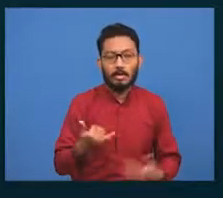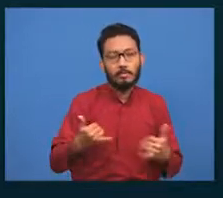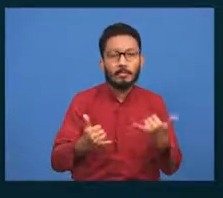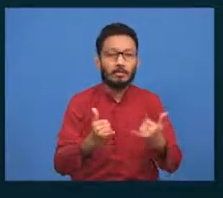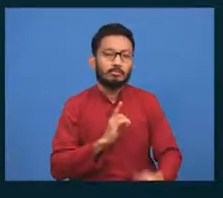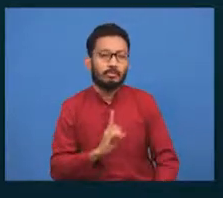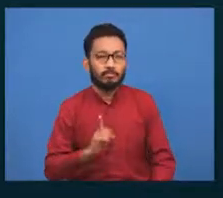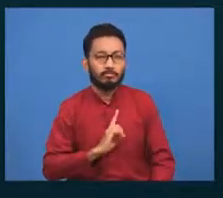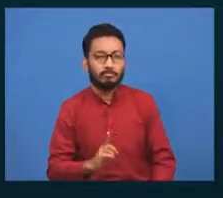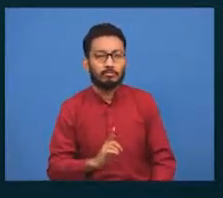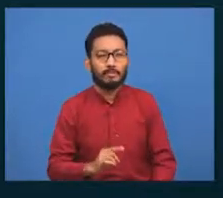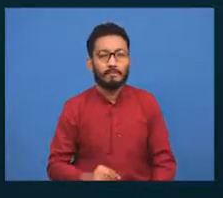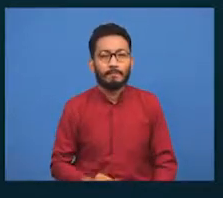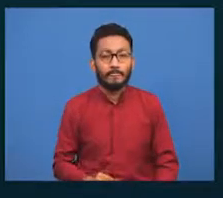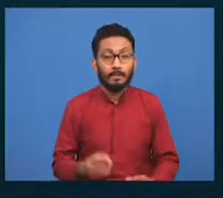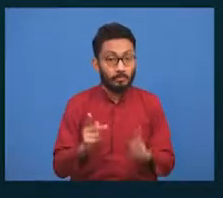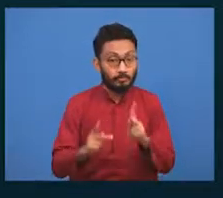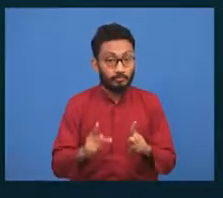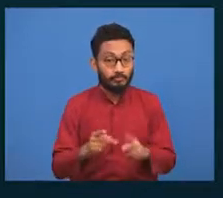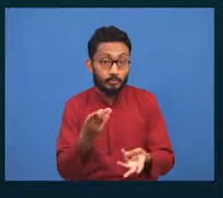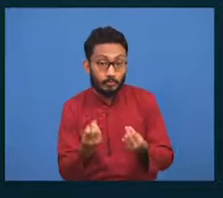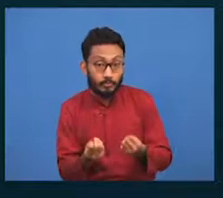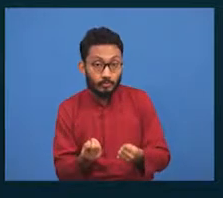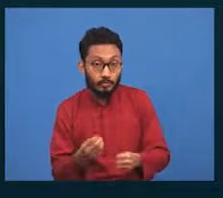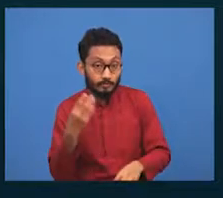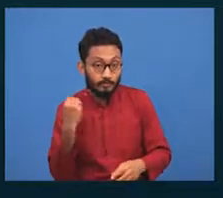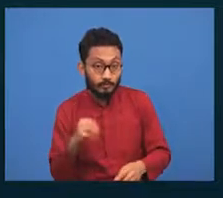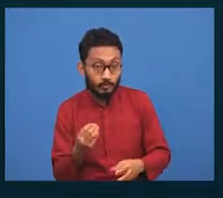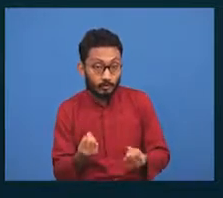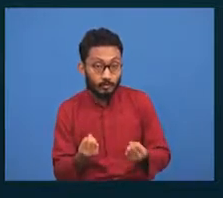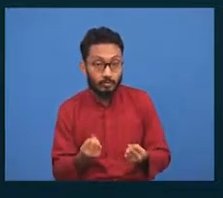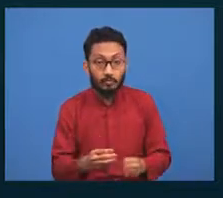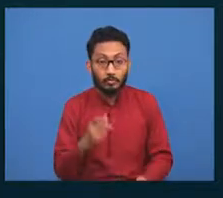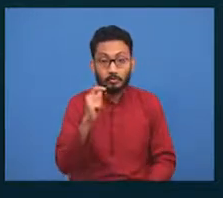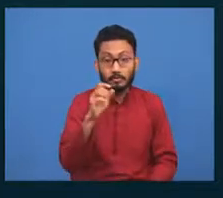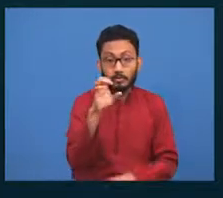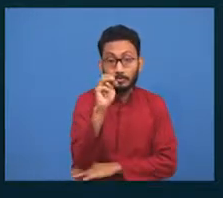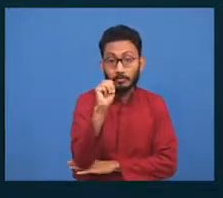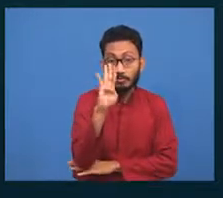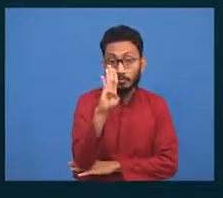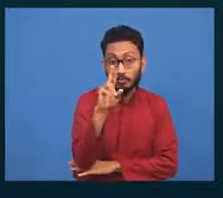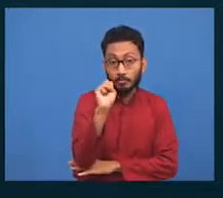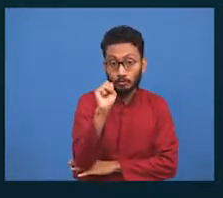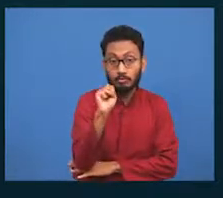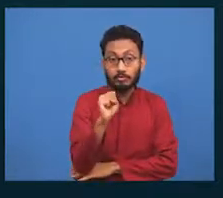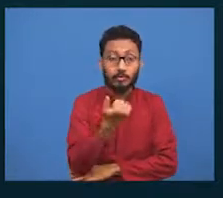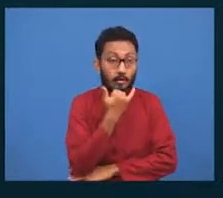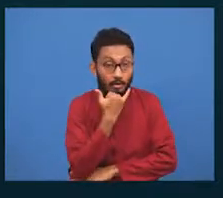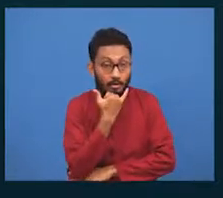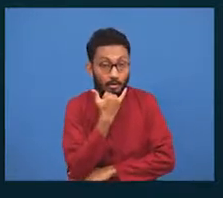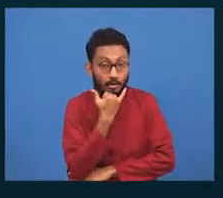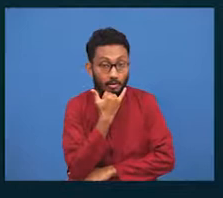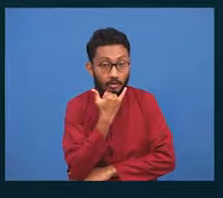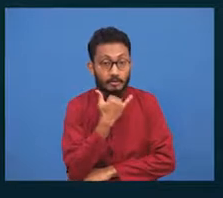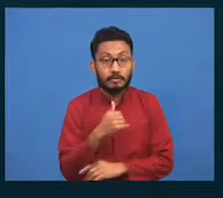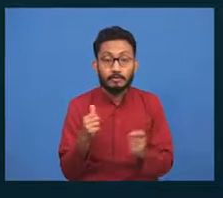mereka ingin menebus dengan segala kekayaan, Allah tidak akan menerimanya kecuali dengan amalan yang